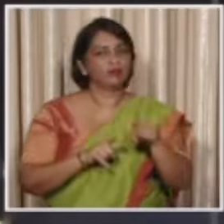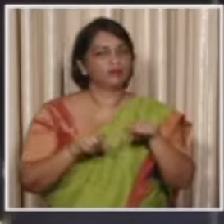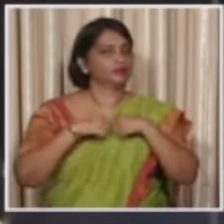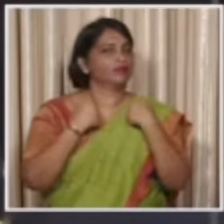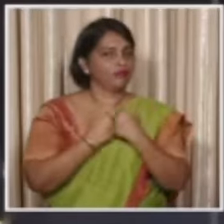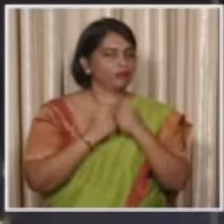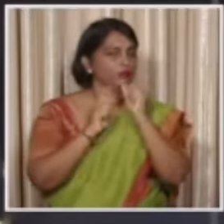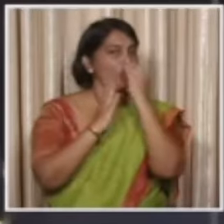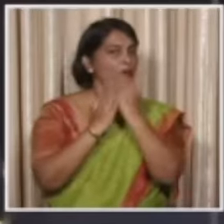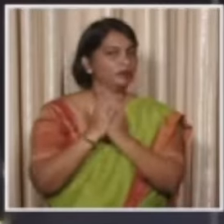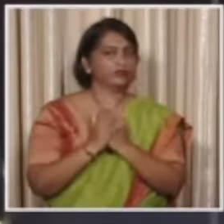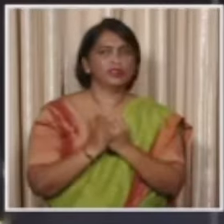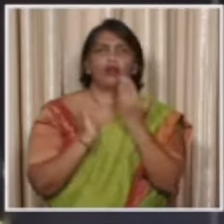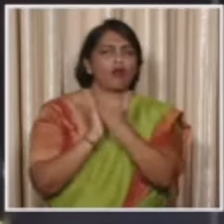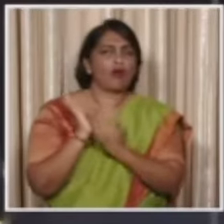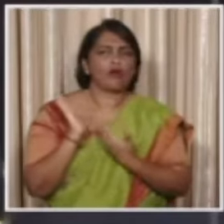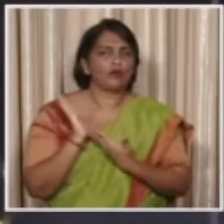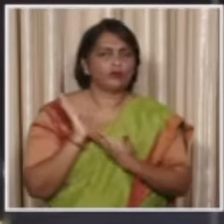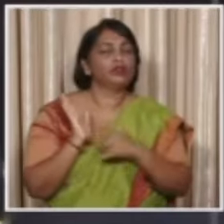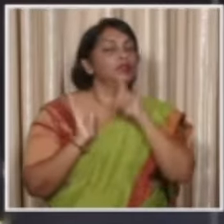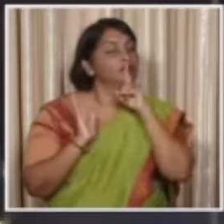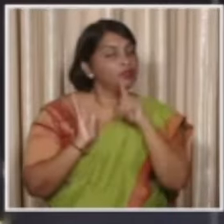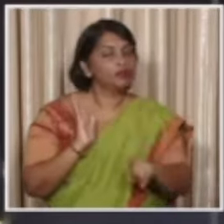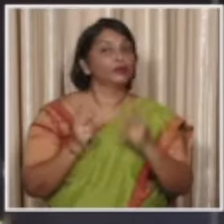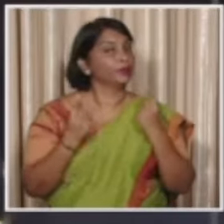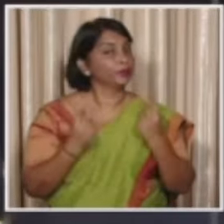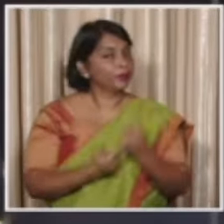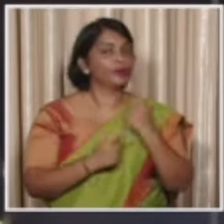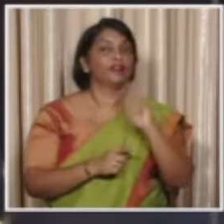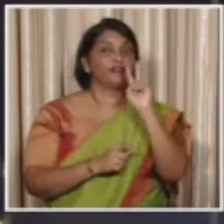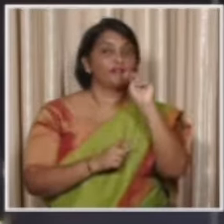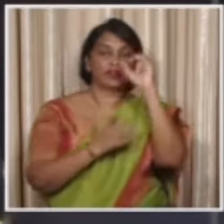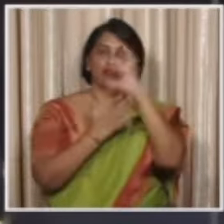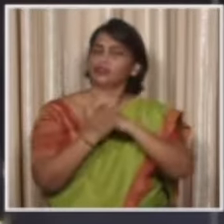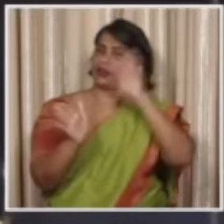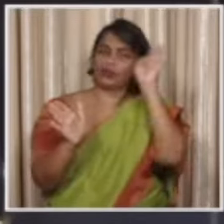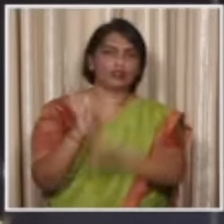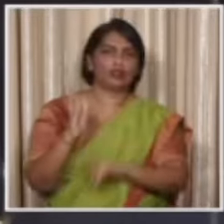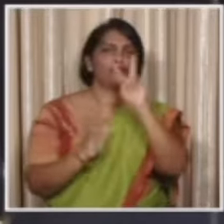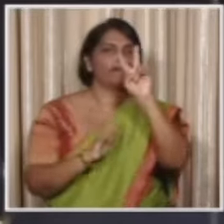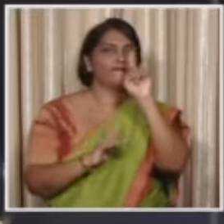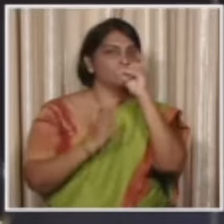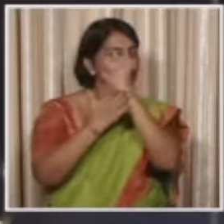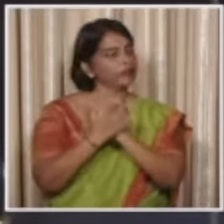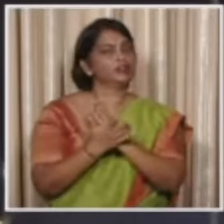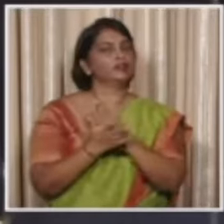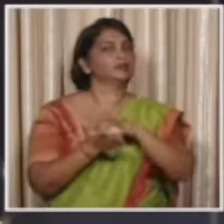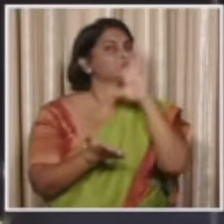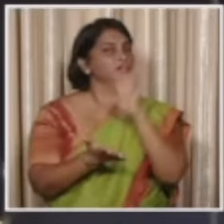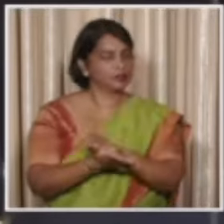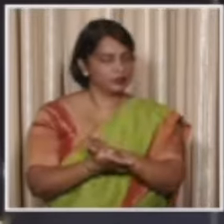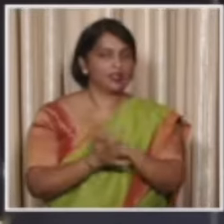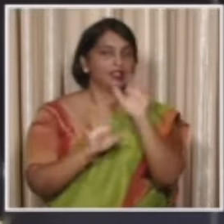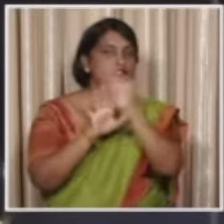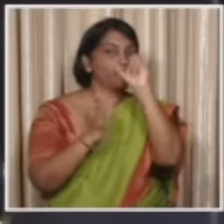එකේ ප්‍රපෝසල්. මොනවද ඒකේ තිබුණේ? ඒකේ තිබුණේ වහාම 20 වෙනි ව්‍යවස්ථාව අයින් කළා, 21 වෙනි ව්‍යවස්ථාව හැටියට